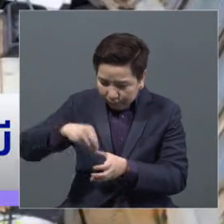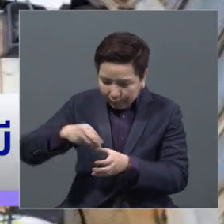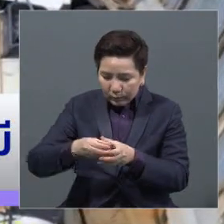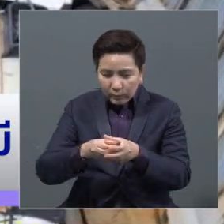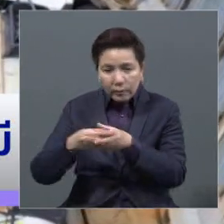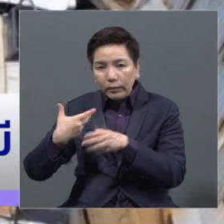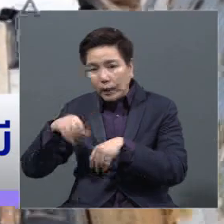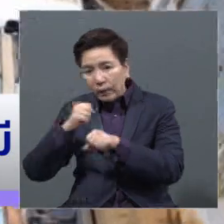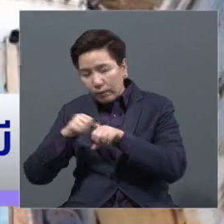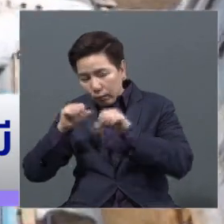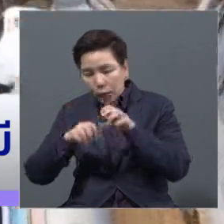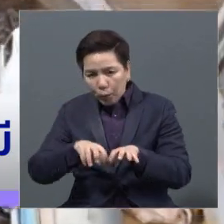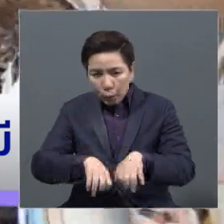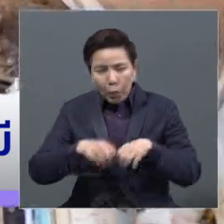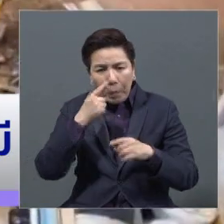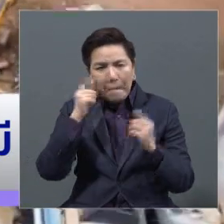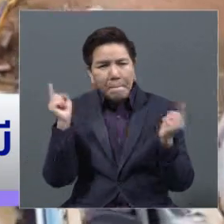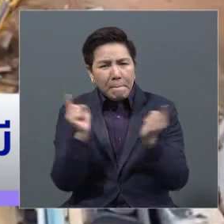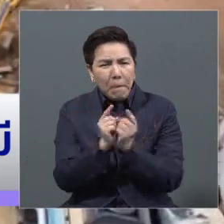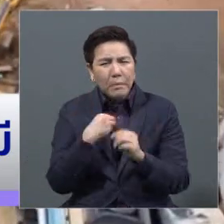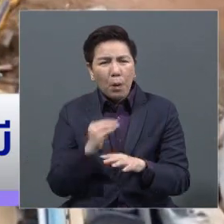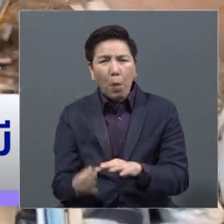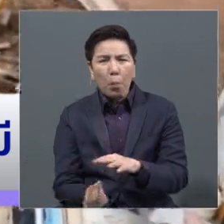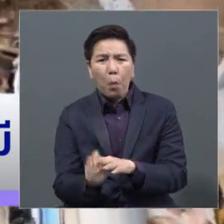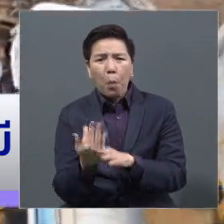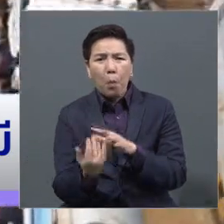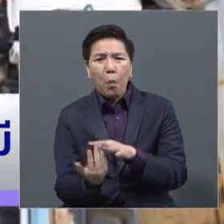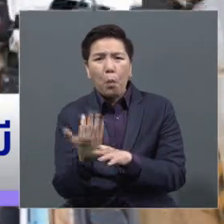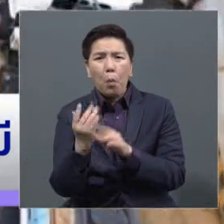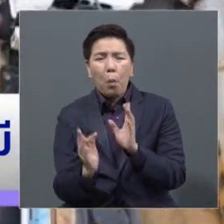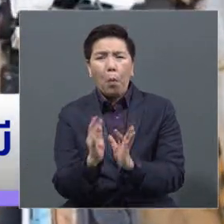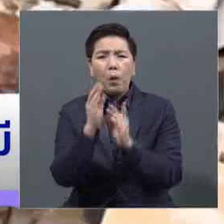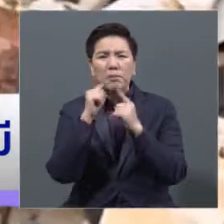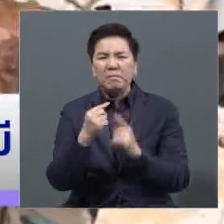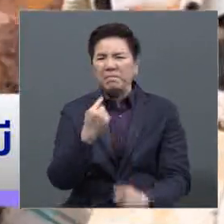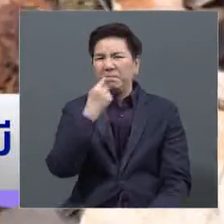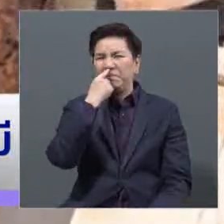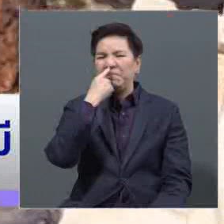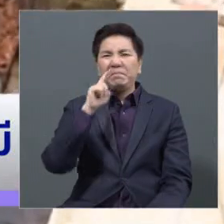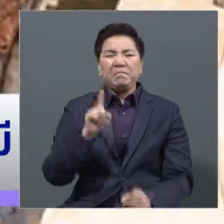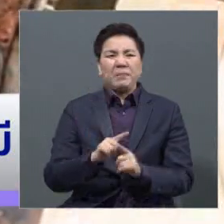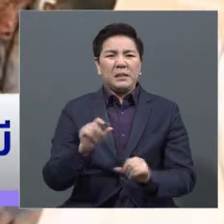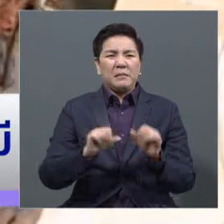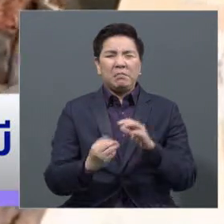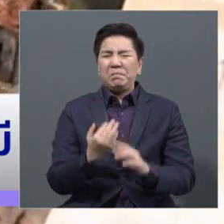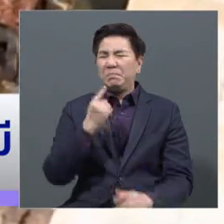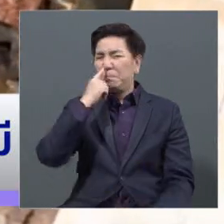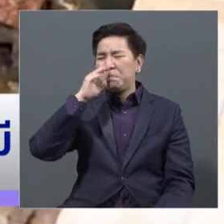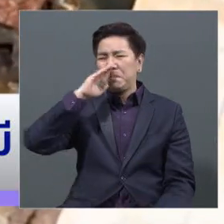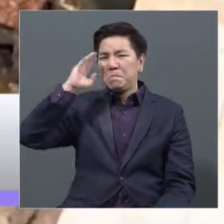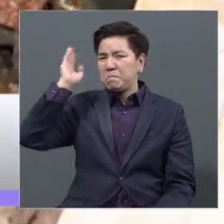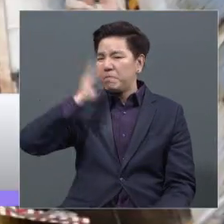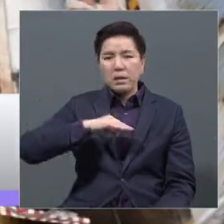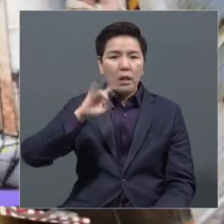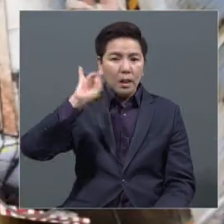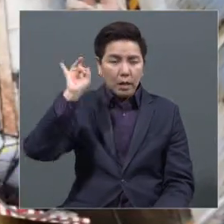งานพอขุดออกมาก็พบกลุ่มควันเนี่ยพวยพุ่งขึ้นมาแล้วก็กลิ่นเนี่ยของศาลเคมีคือเขาบอกว่าเหม็นรุนแรงมาก